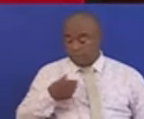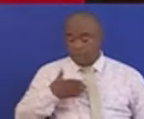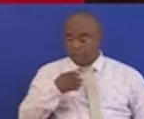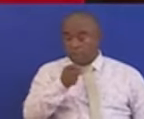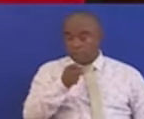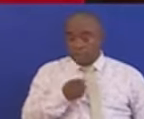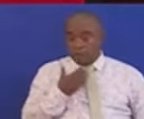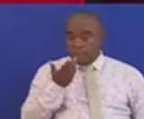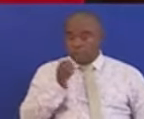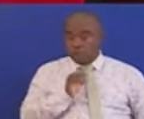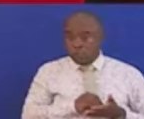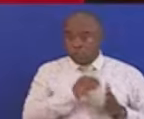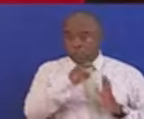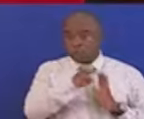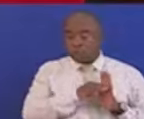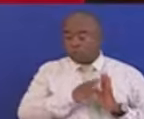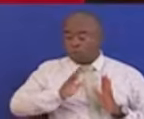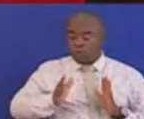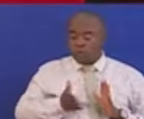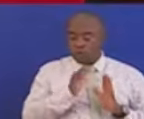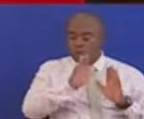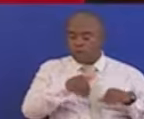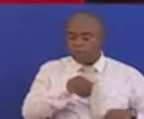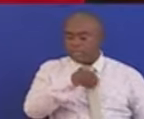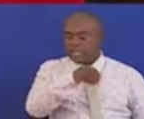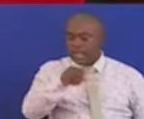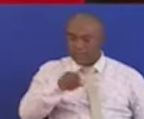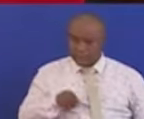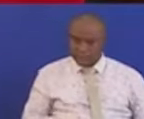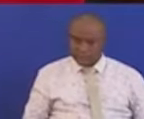tu Huo utara wa ku onoa mabar Ya